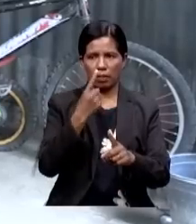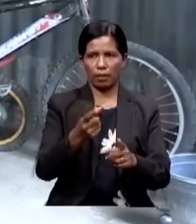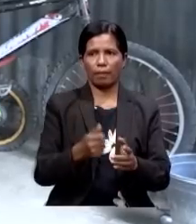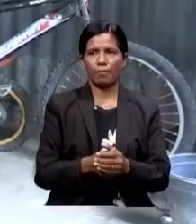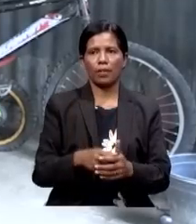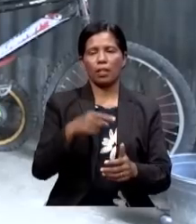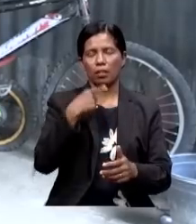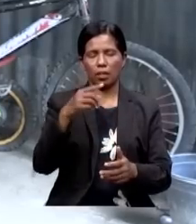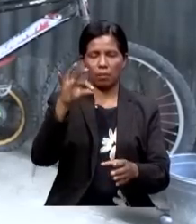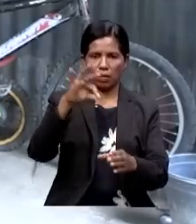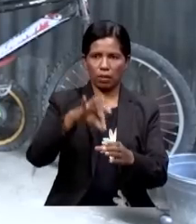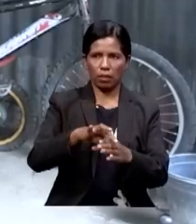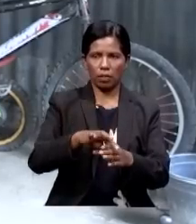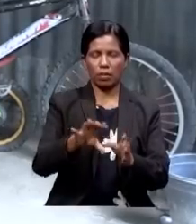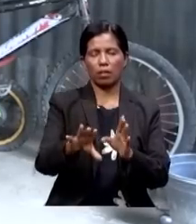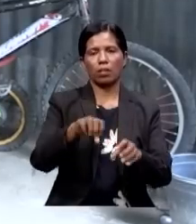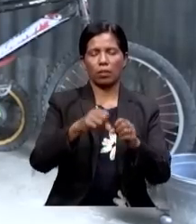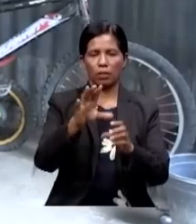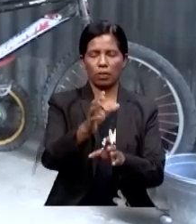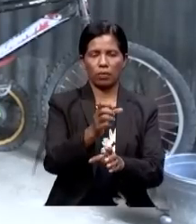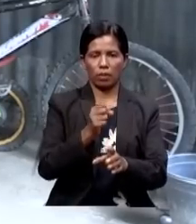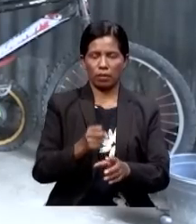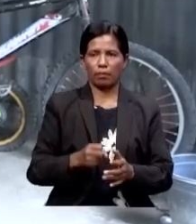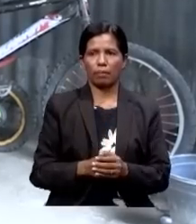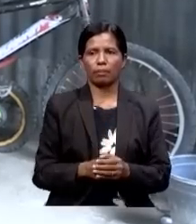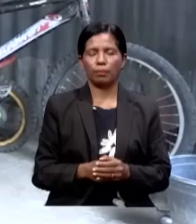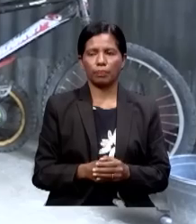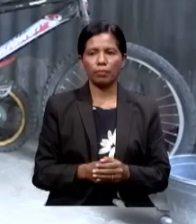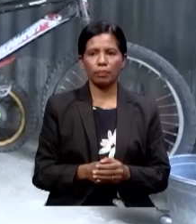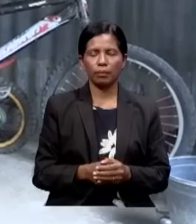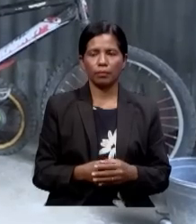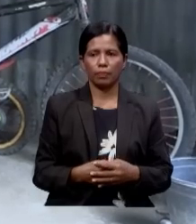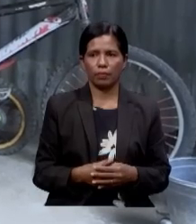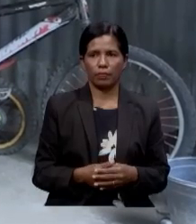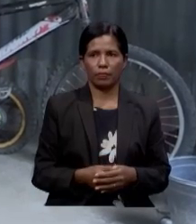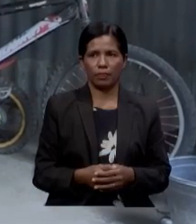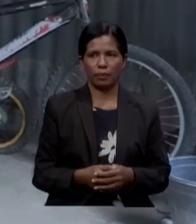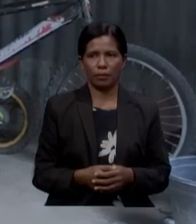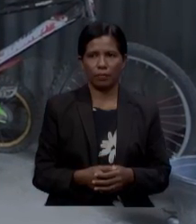sema kuda nia seku. Ekipa kobertura, Jemen.